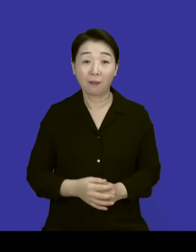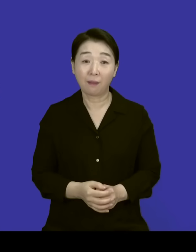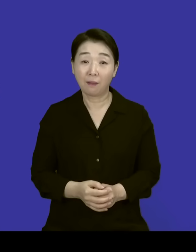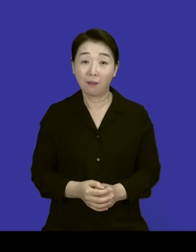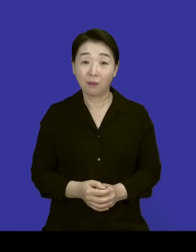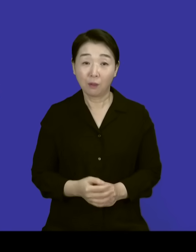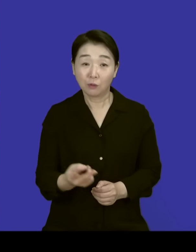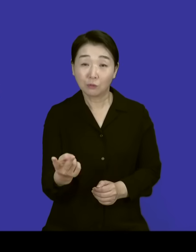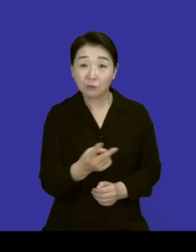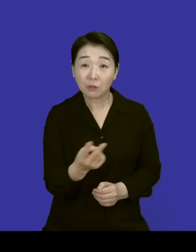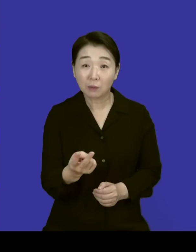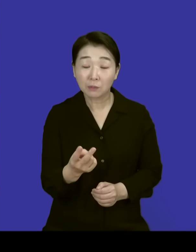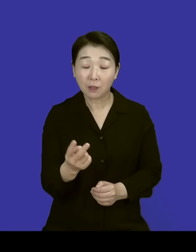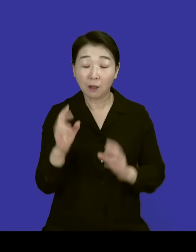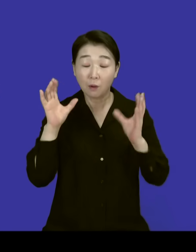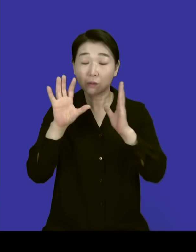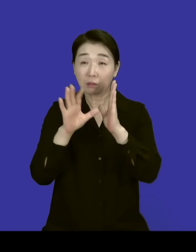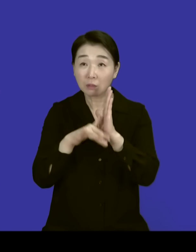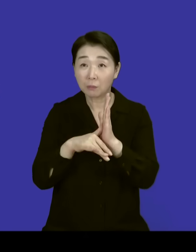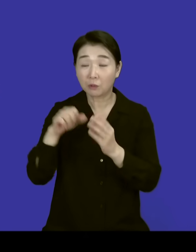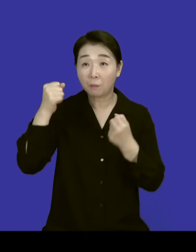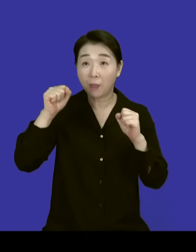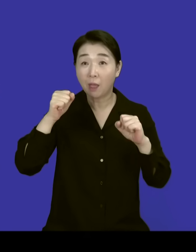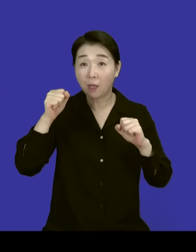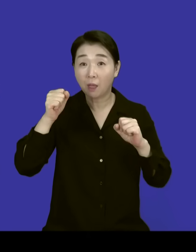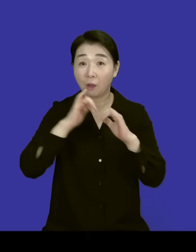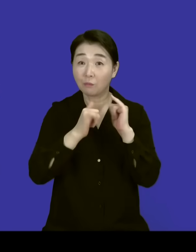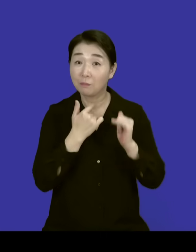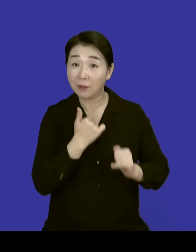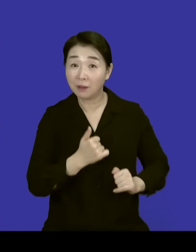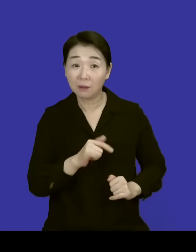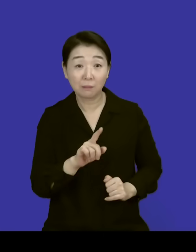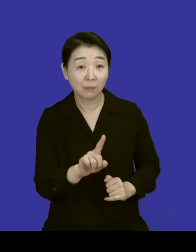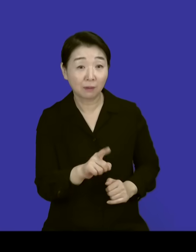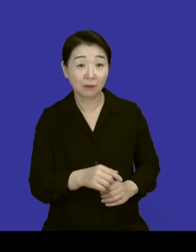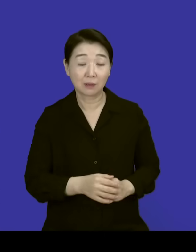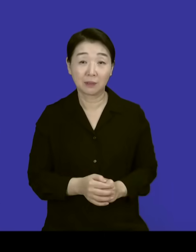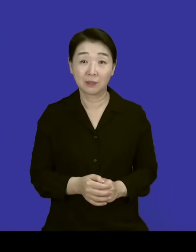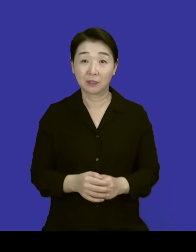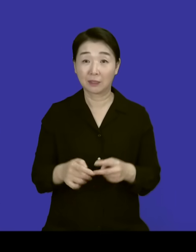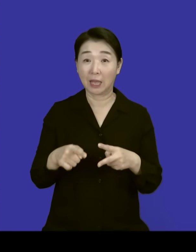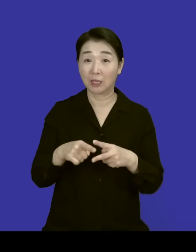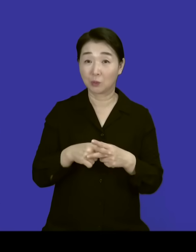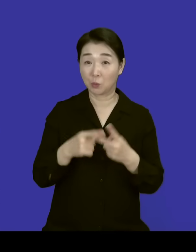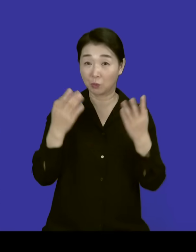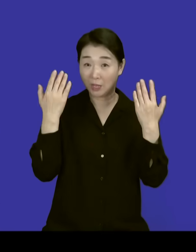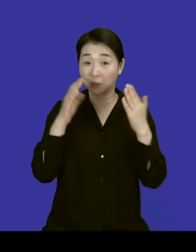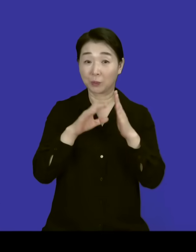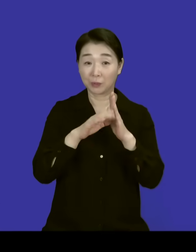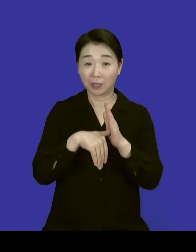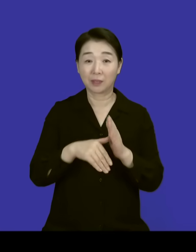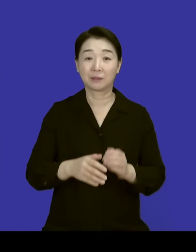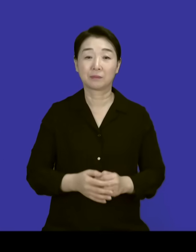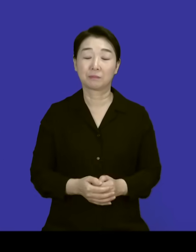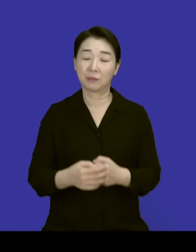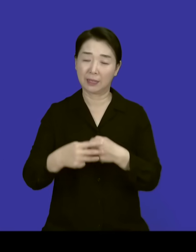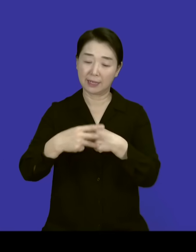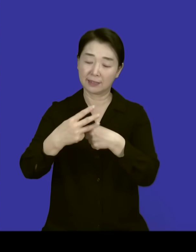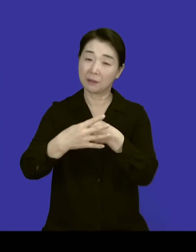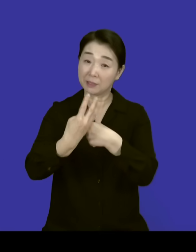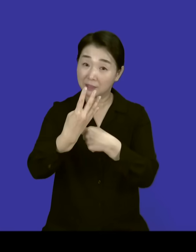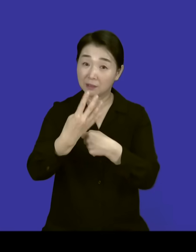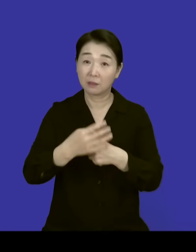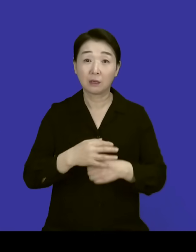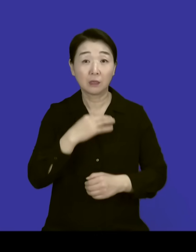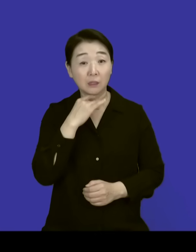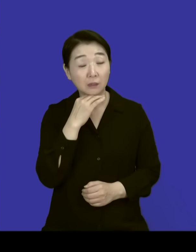그래요? 아 언제 어떤 역 어떤 걸 하셨어요? 이제 국민학교 시대잖아요, 저도요. 네. 국민학교 3학년 4학년, 그러니까 지금 초등학교. 아니